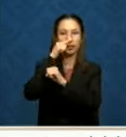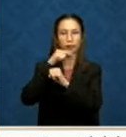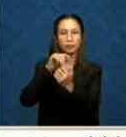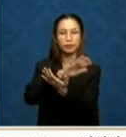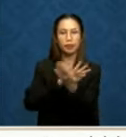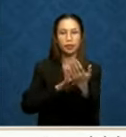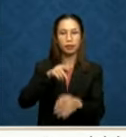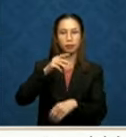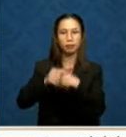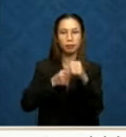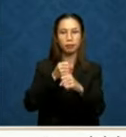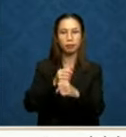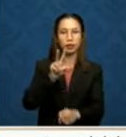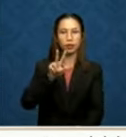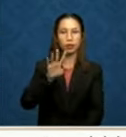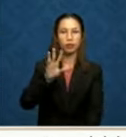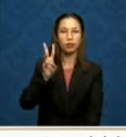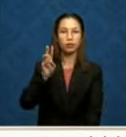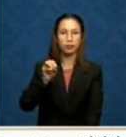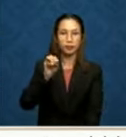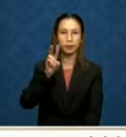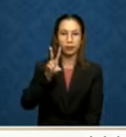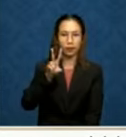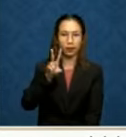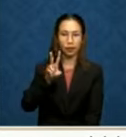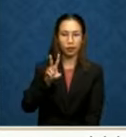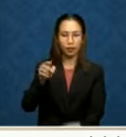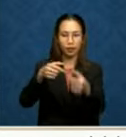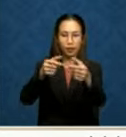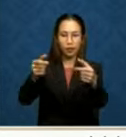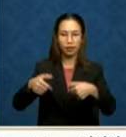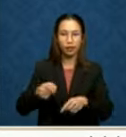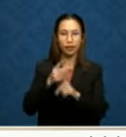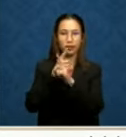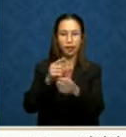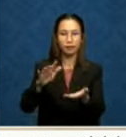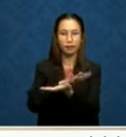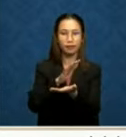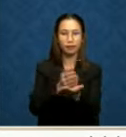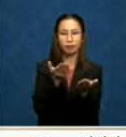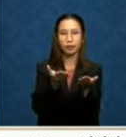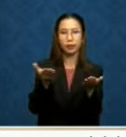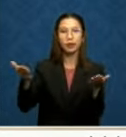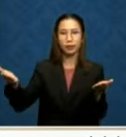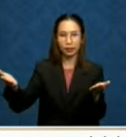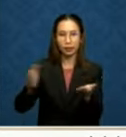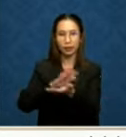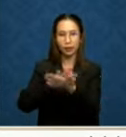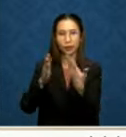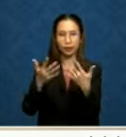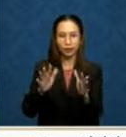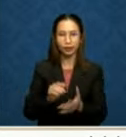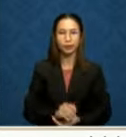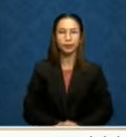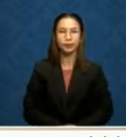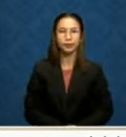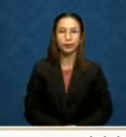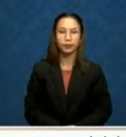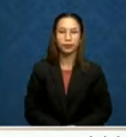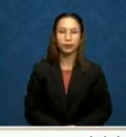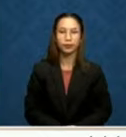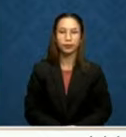ครับพ.ศ.262รายละเอียดปรากฏตามเอกสารนะครับที่ได้จัดวางให้ท่านสมาชิกแล้วน